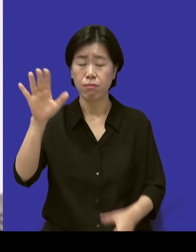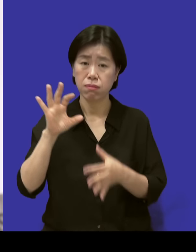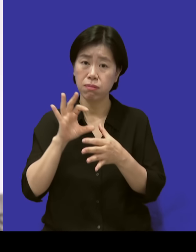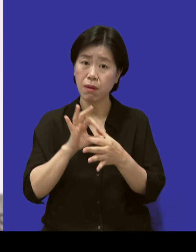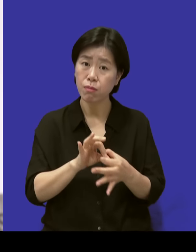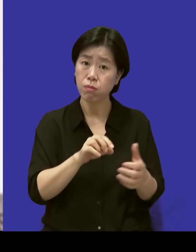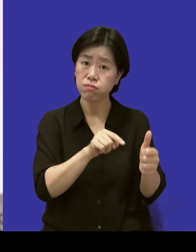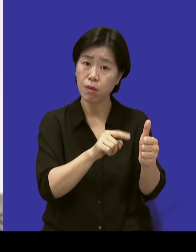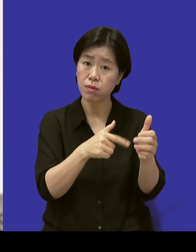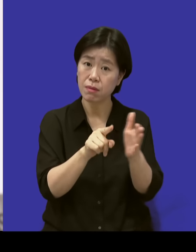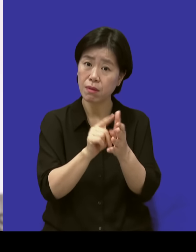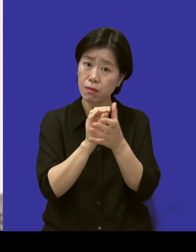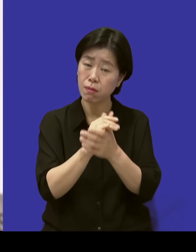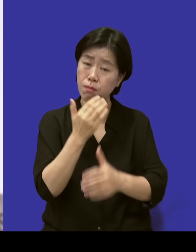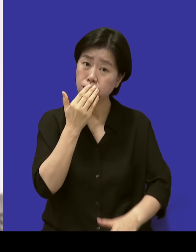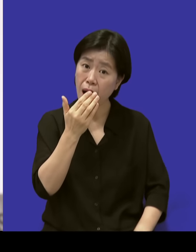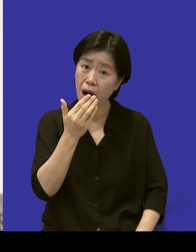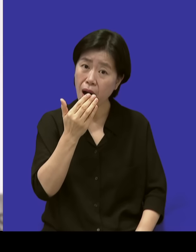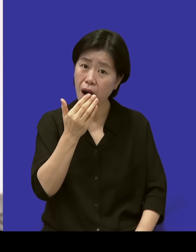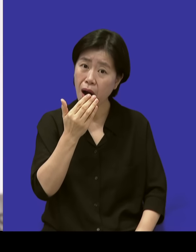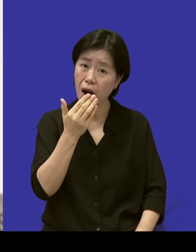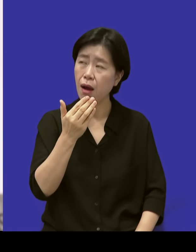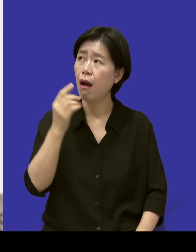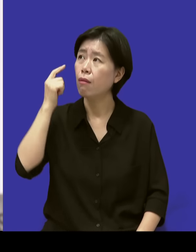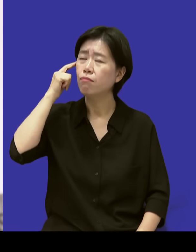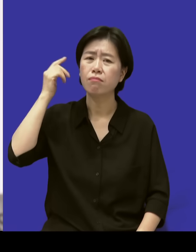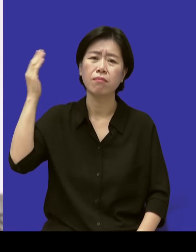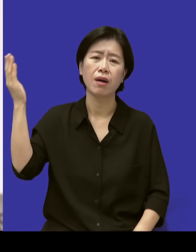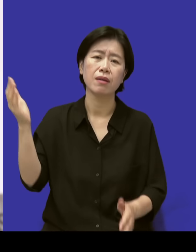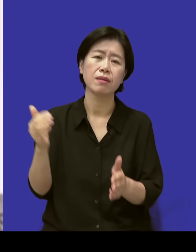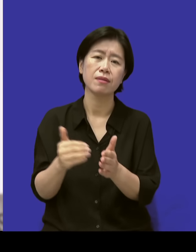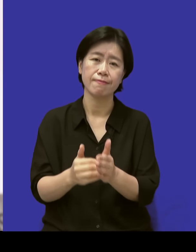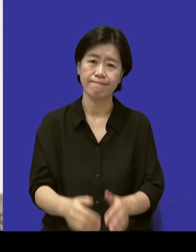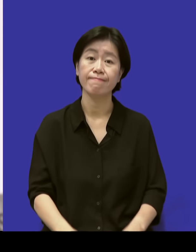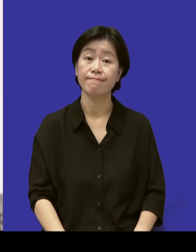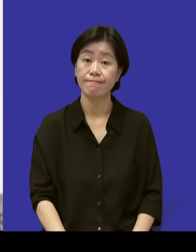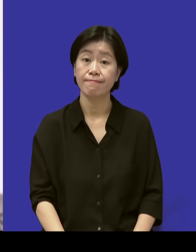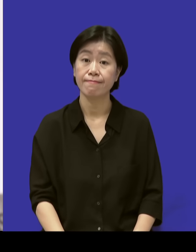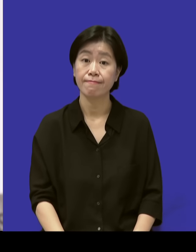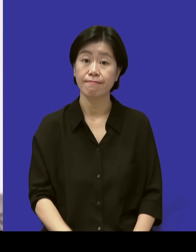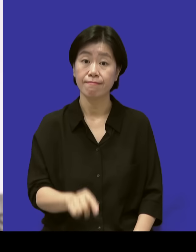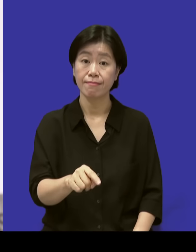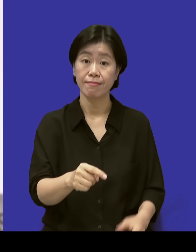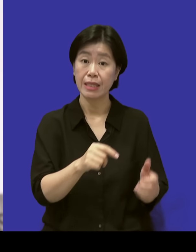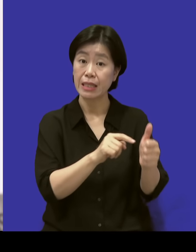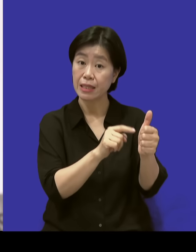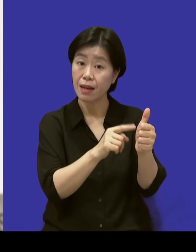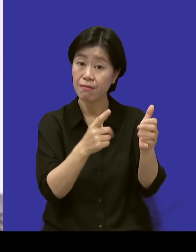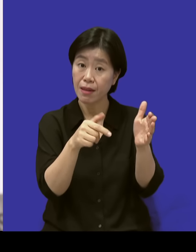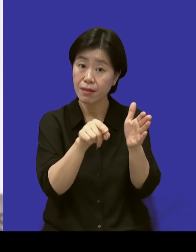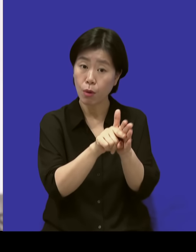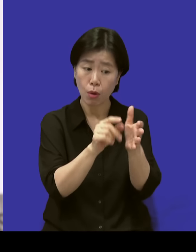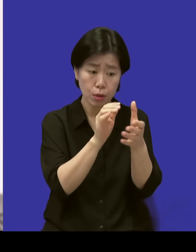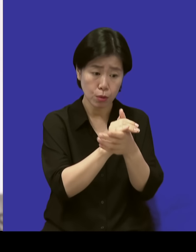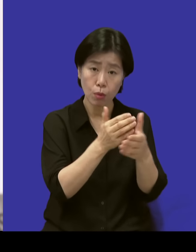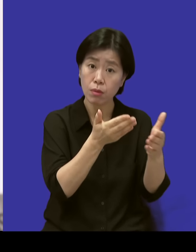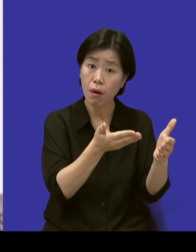물어보면서. 와, 이렇게까지 해야 됩니까? 그리고 내가 이 수용자를 위해서 기도를 한